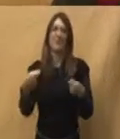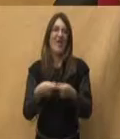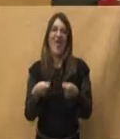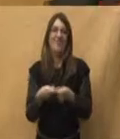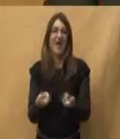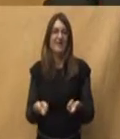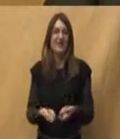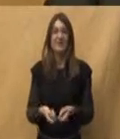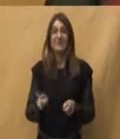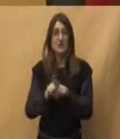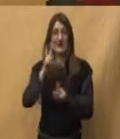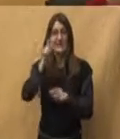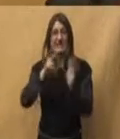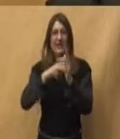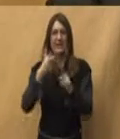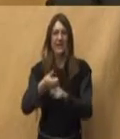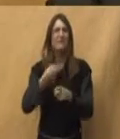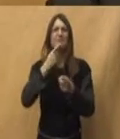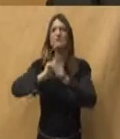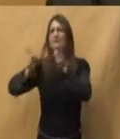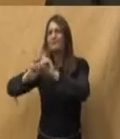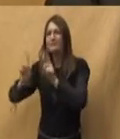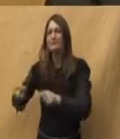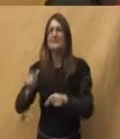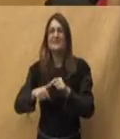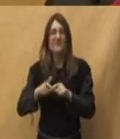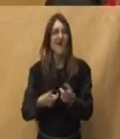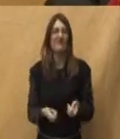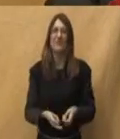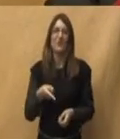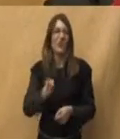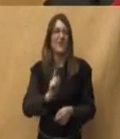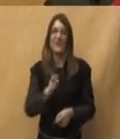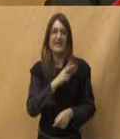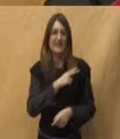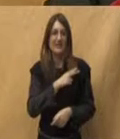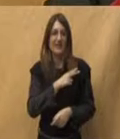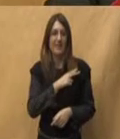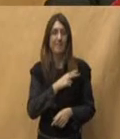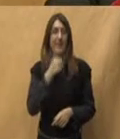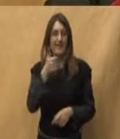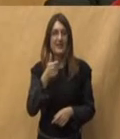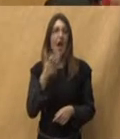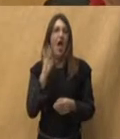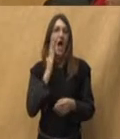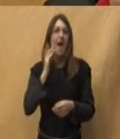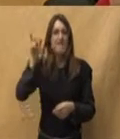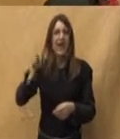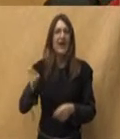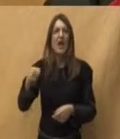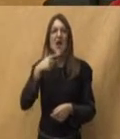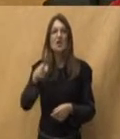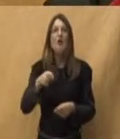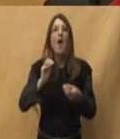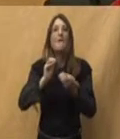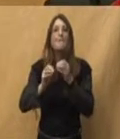onda cink, pa ne znam, stotinu drugih stvari. Ništa od toga nije istina, a jedna američka seksologinja rekla, cijeli